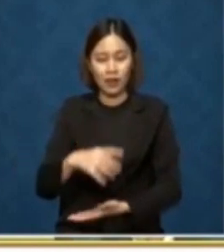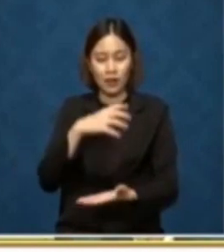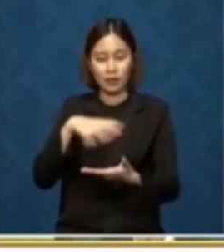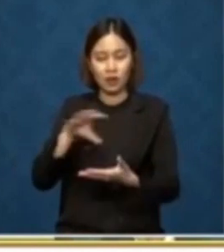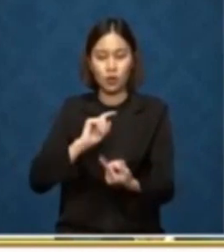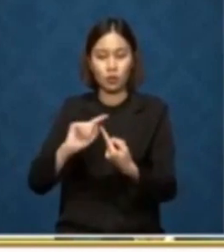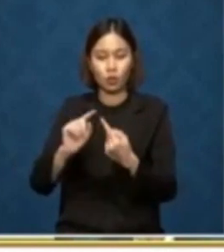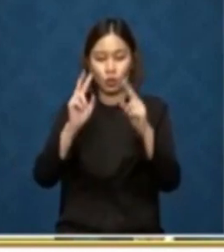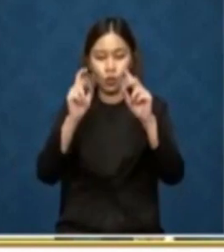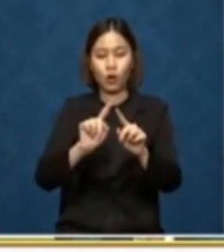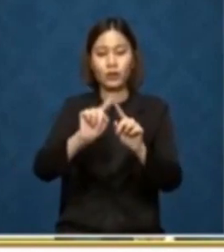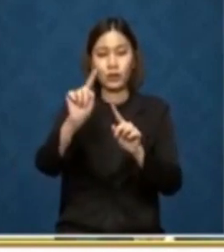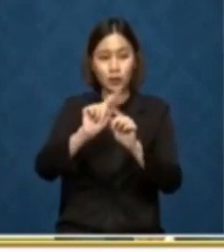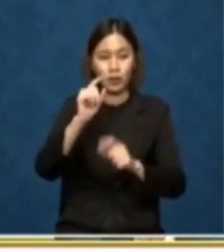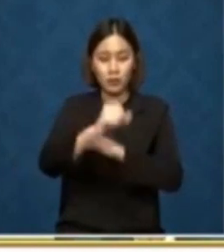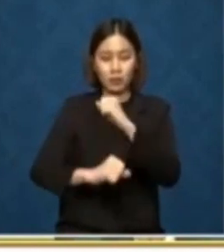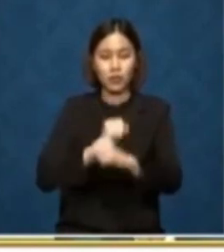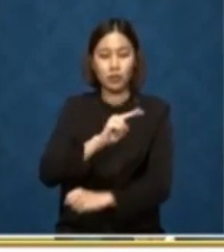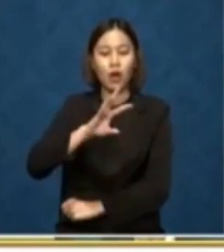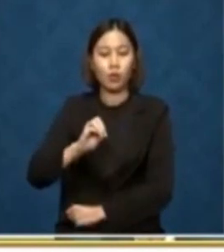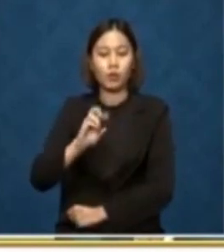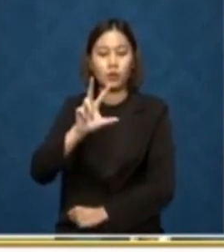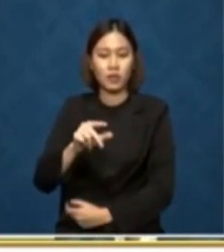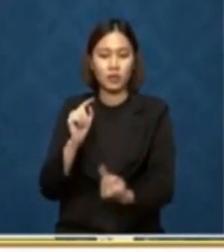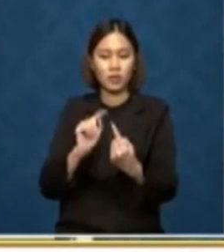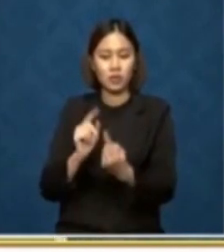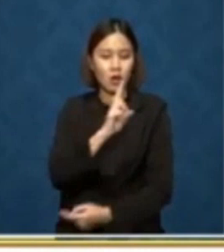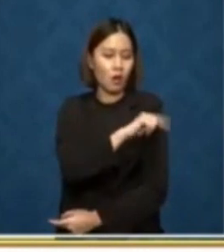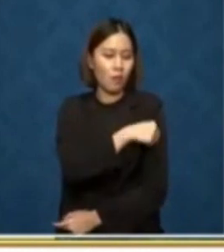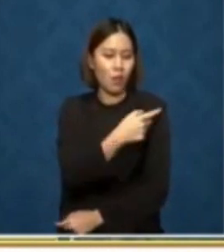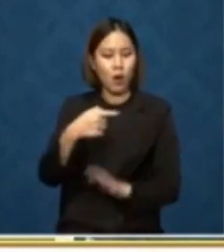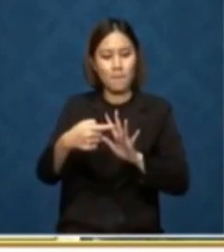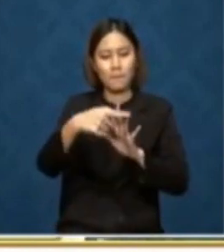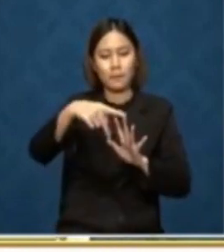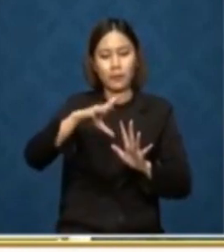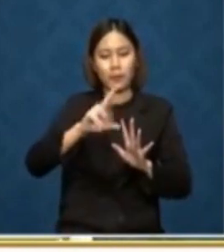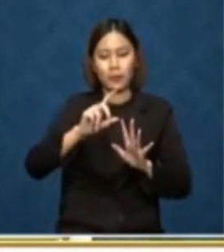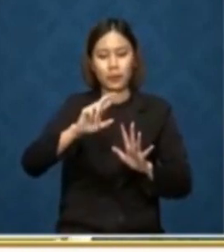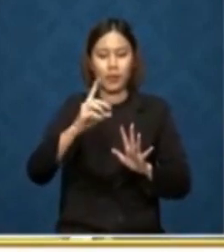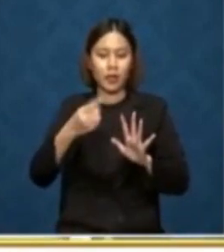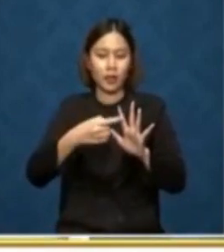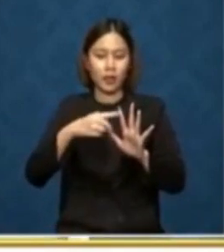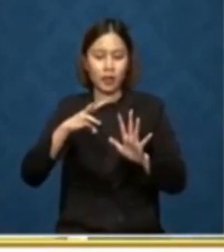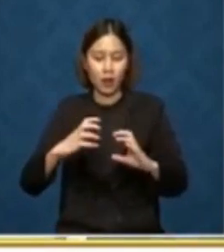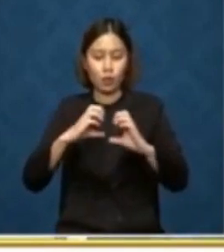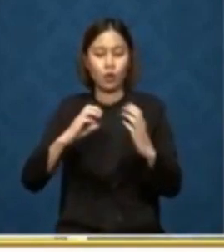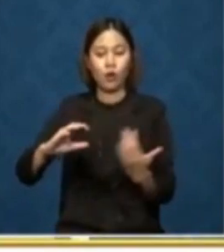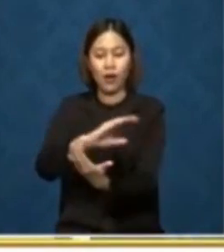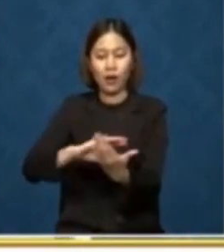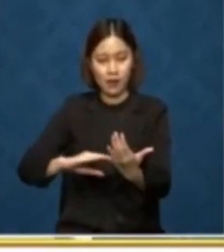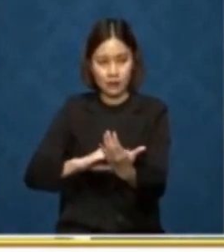ิพูดถึง ยัตติแรกเมอปี 63 ของคุหมอเพชดาวโบีนาจากภูมใจไทย